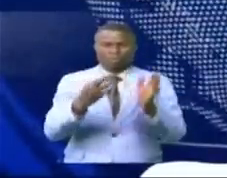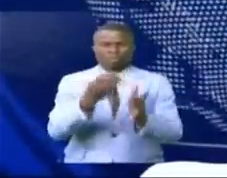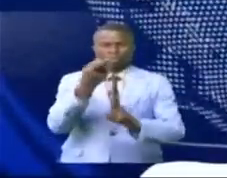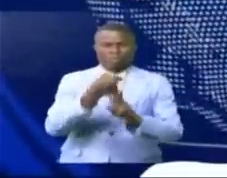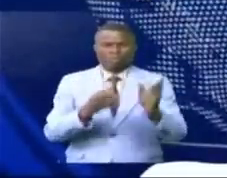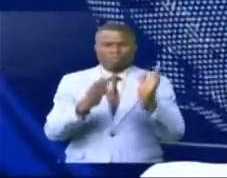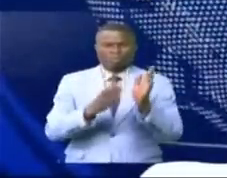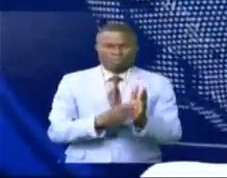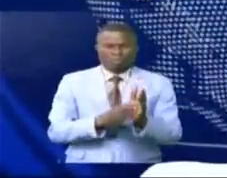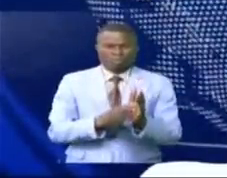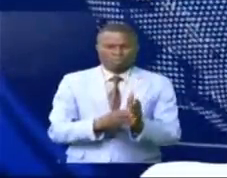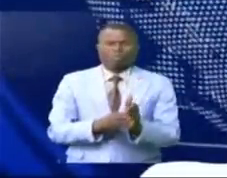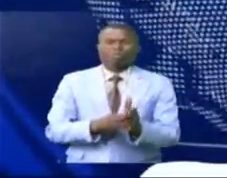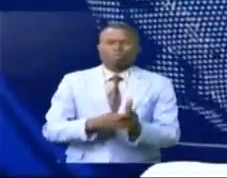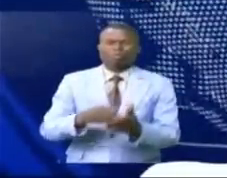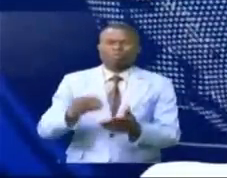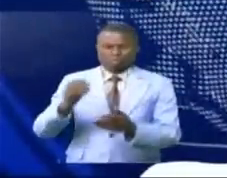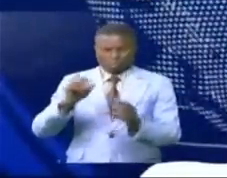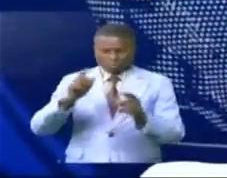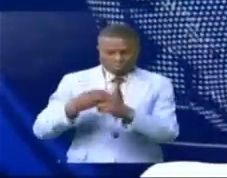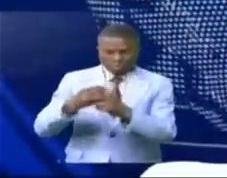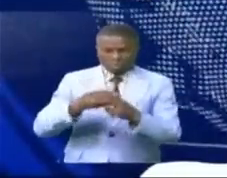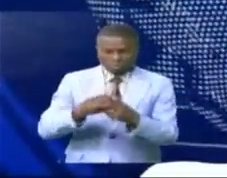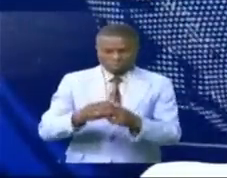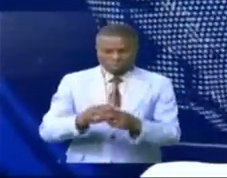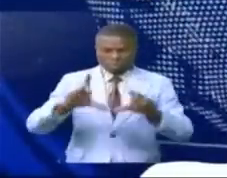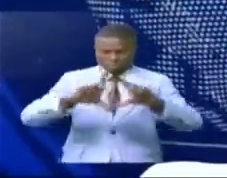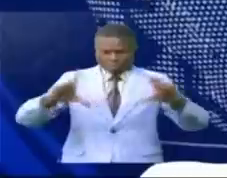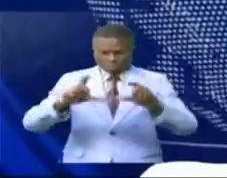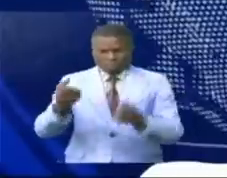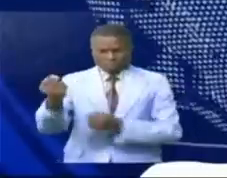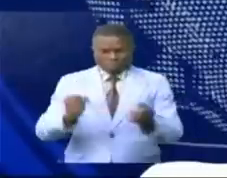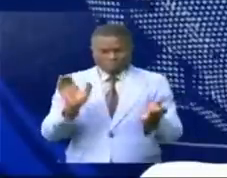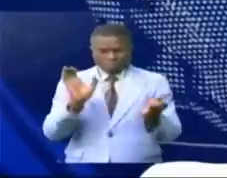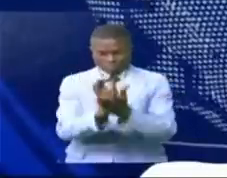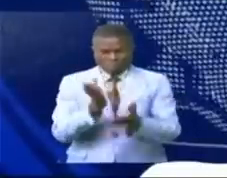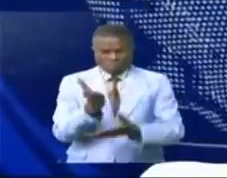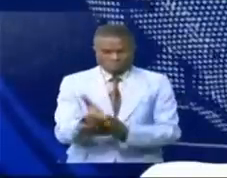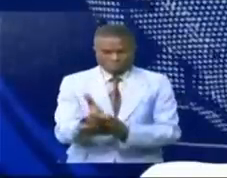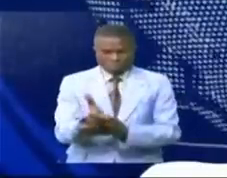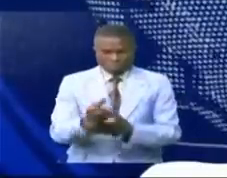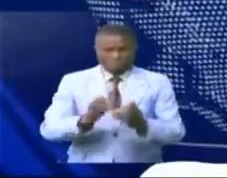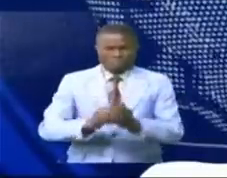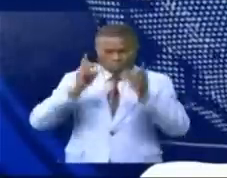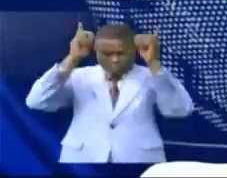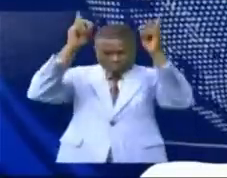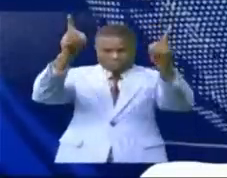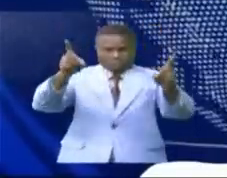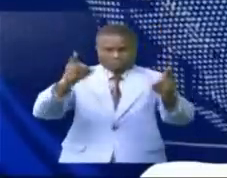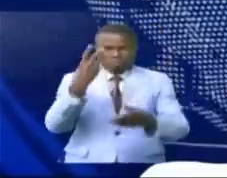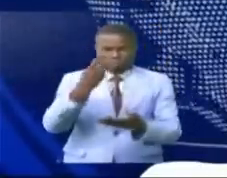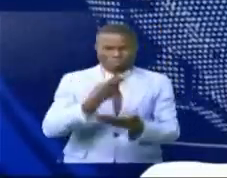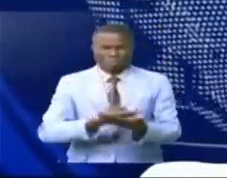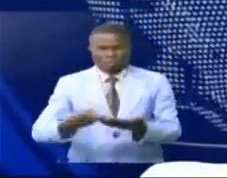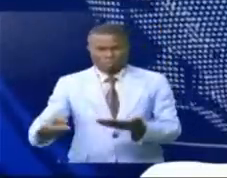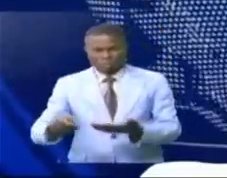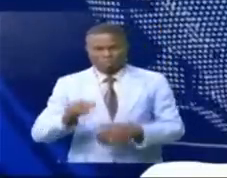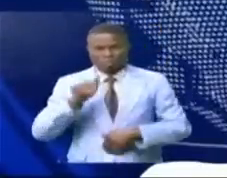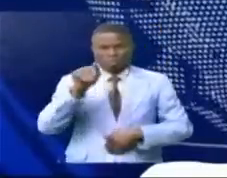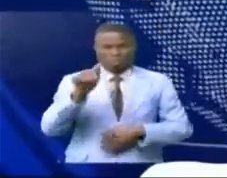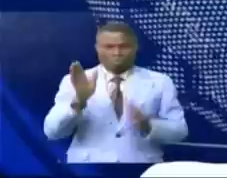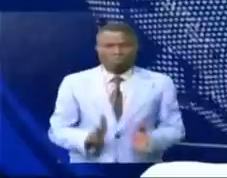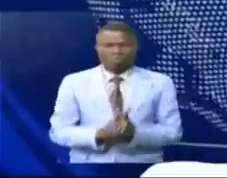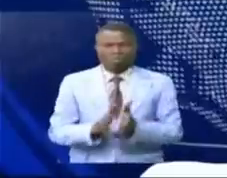le recouvrement forcé de la vignette exercice 2021-2022 est repoussé de 2 semaines. Le directeur